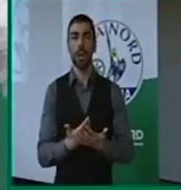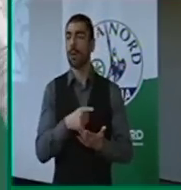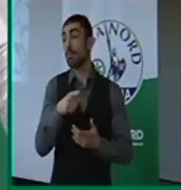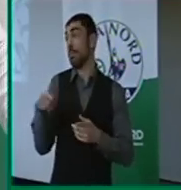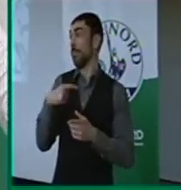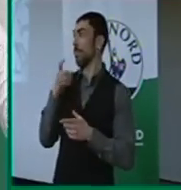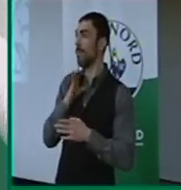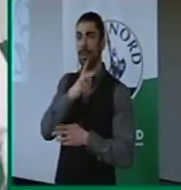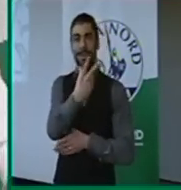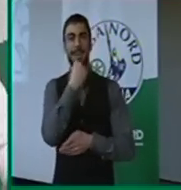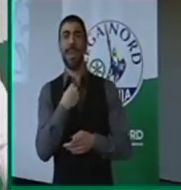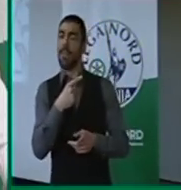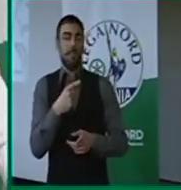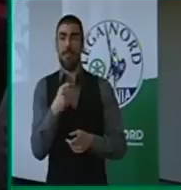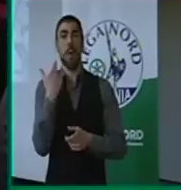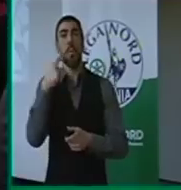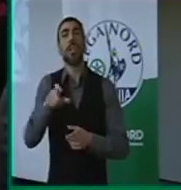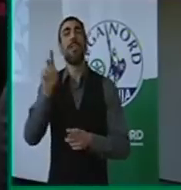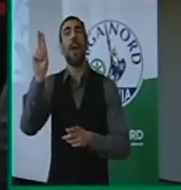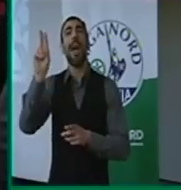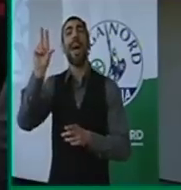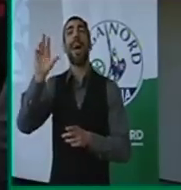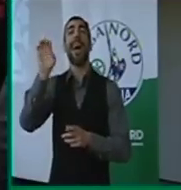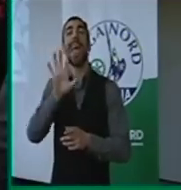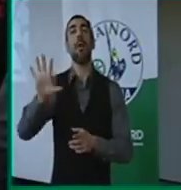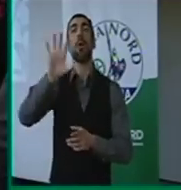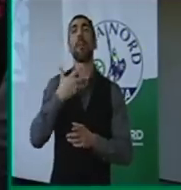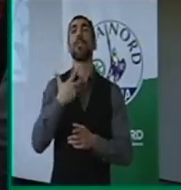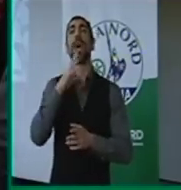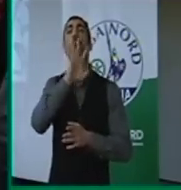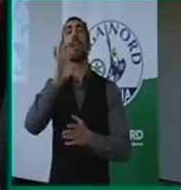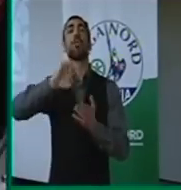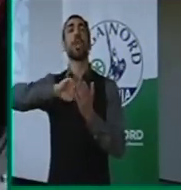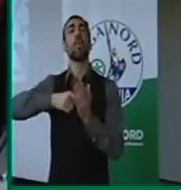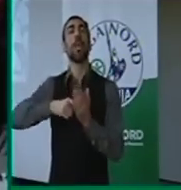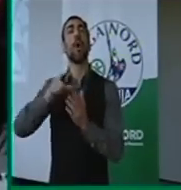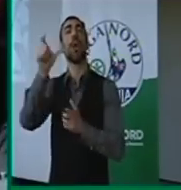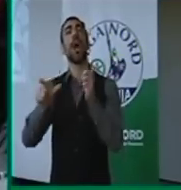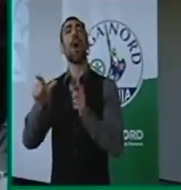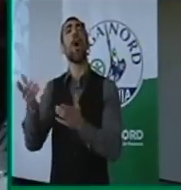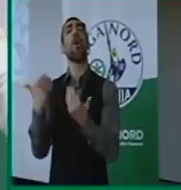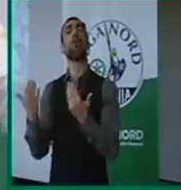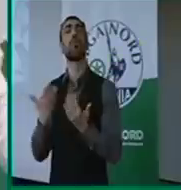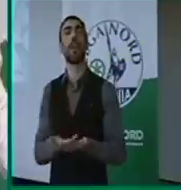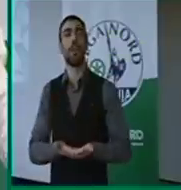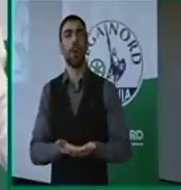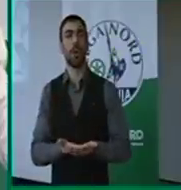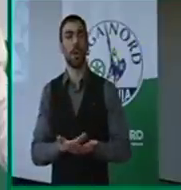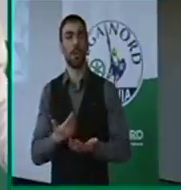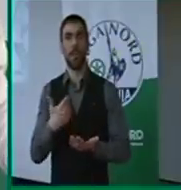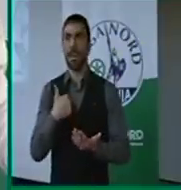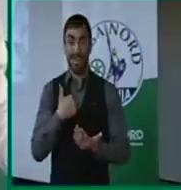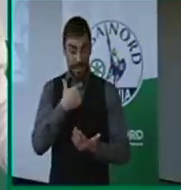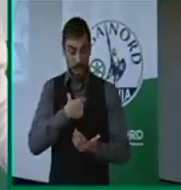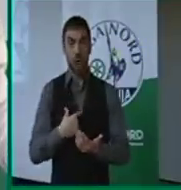l'euro perché L'Europa è un mercato di 400 milioni di consumatori detto Da sinistra Io non sono